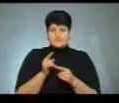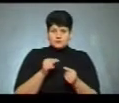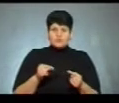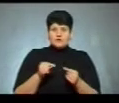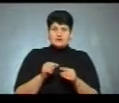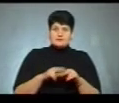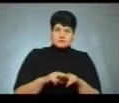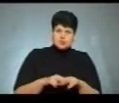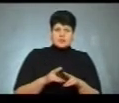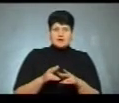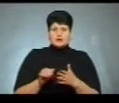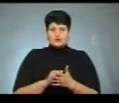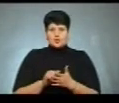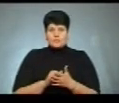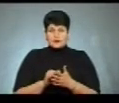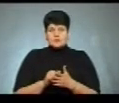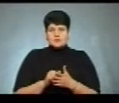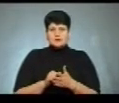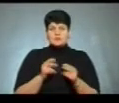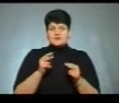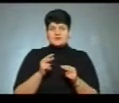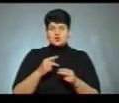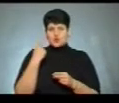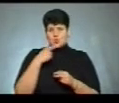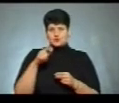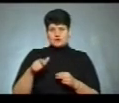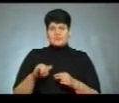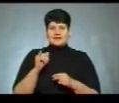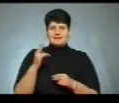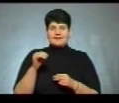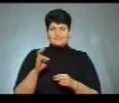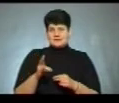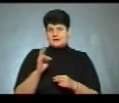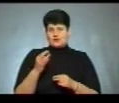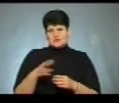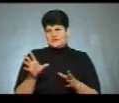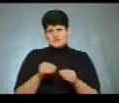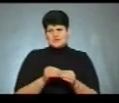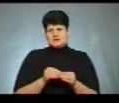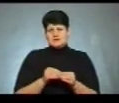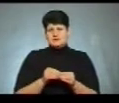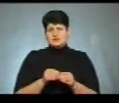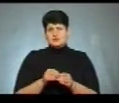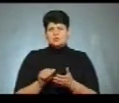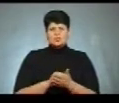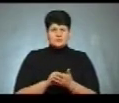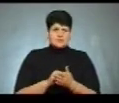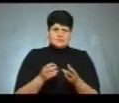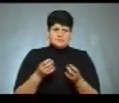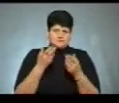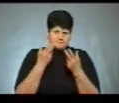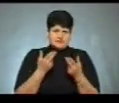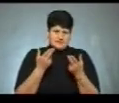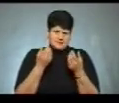з паспортами, документами, які посвідчують особу, ідентифікаційний код, ну, супутні документи, стандартні супутні документи.